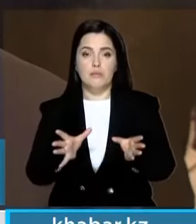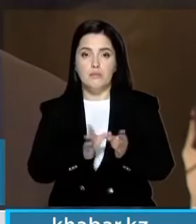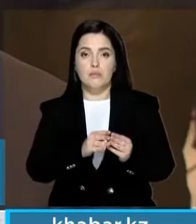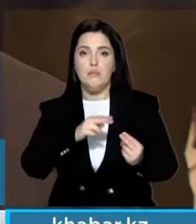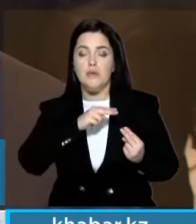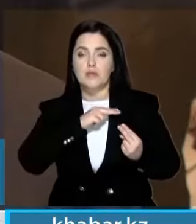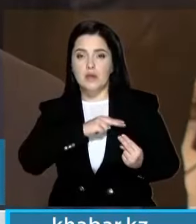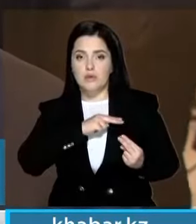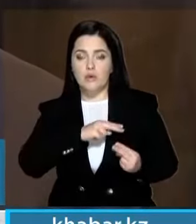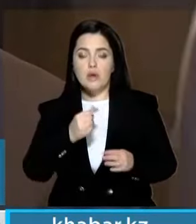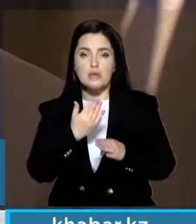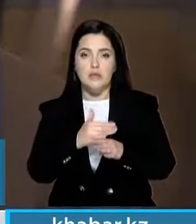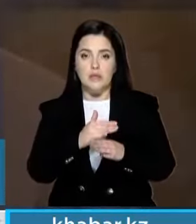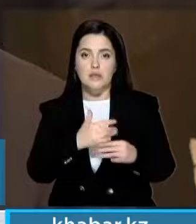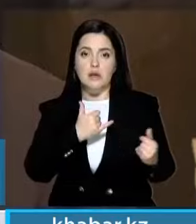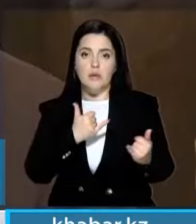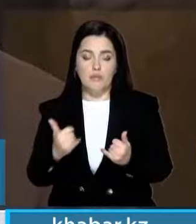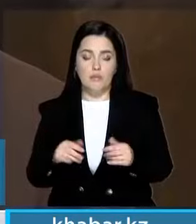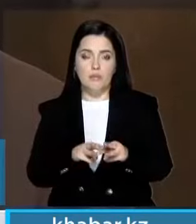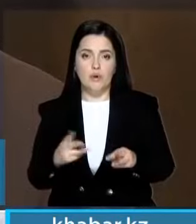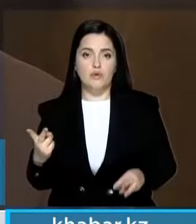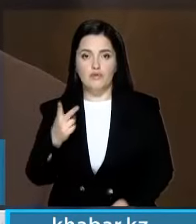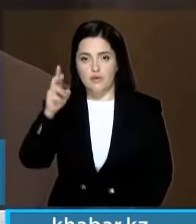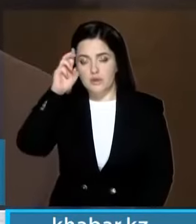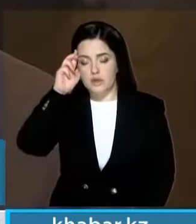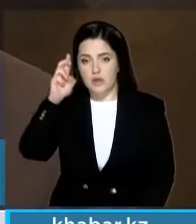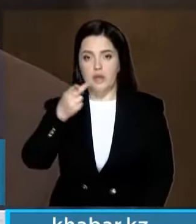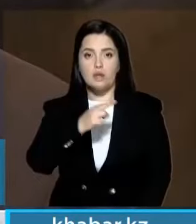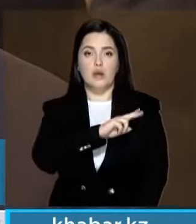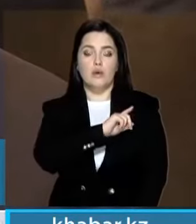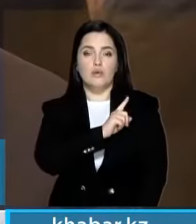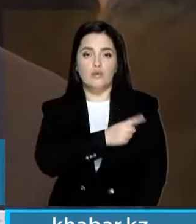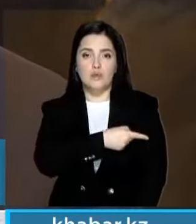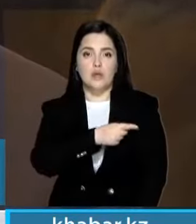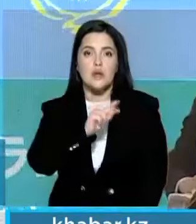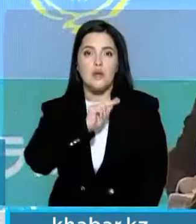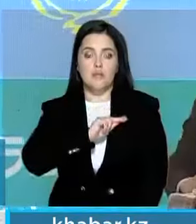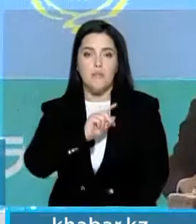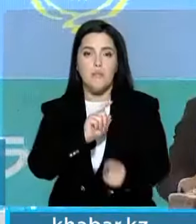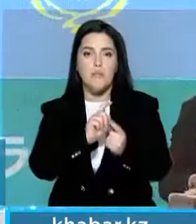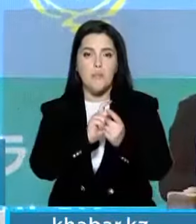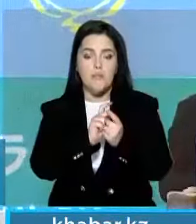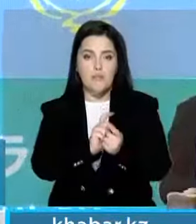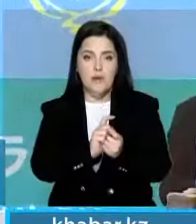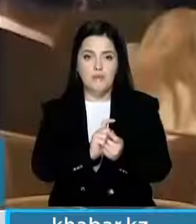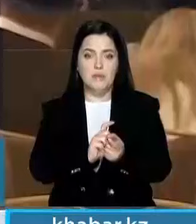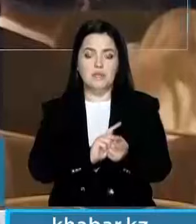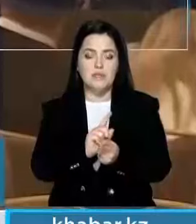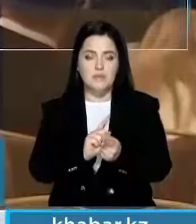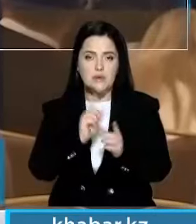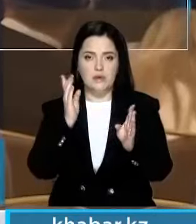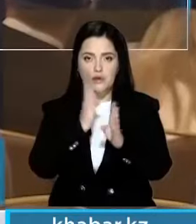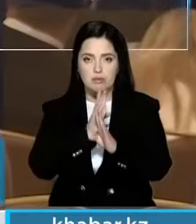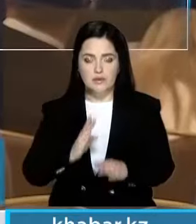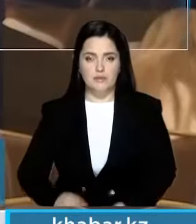совместному механизму кредитования между правительствами двух стран для усиления сотрудничества в области борьбы с изменением климата.